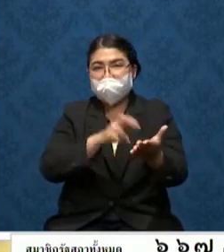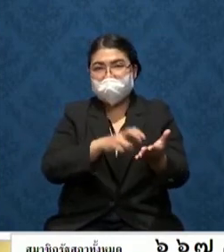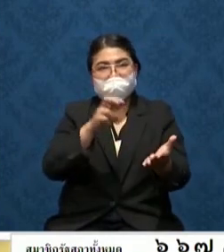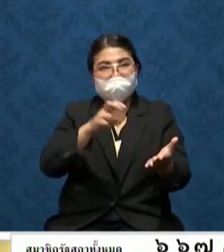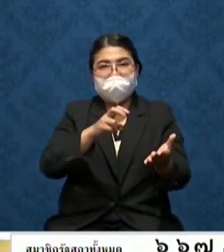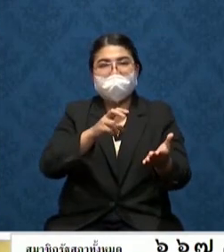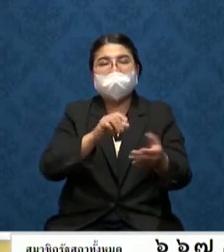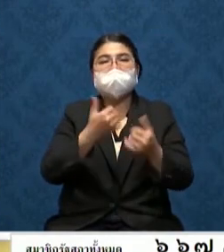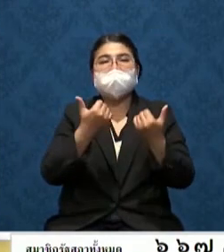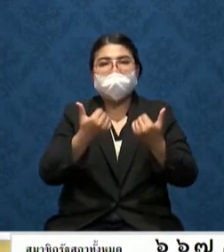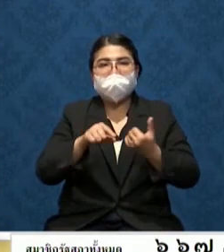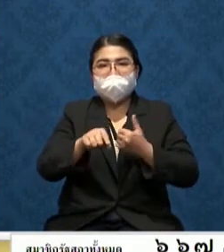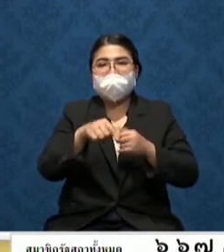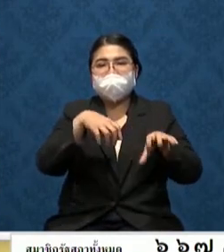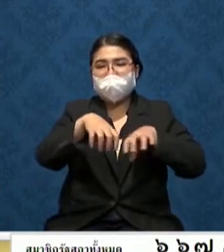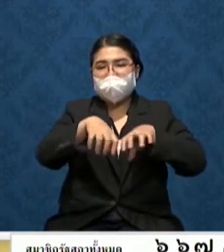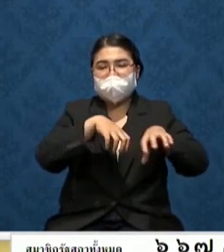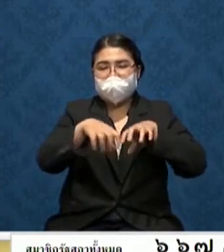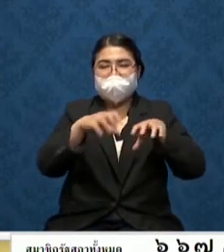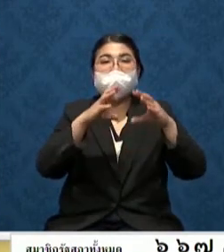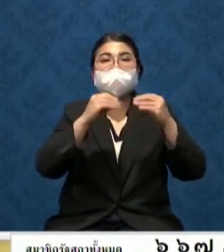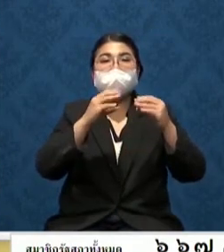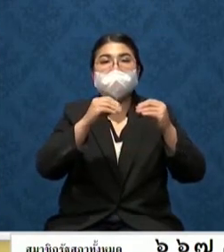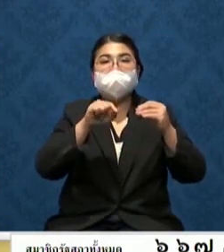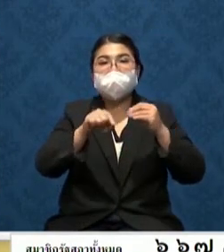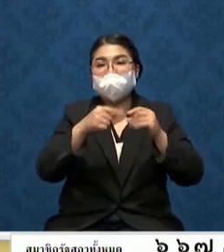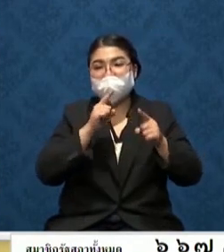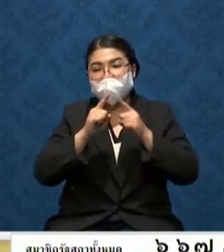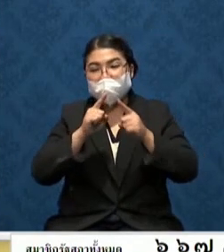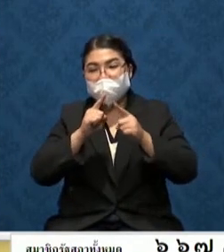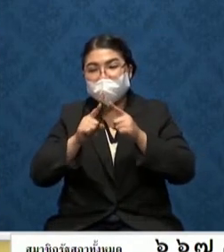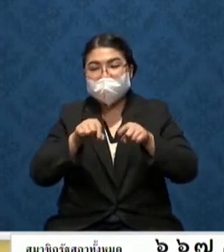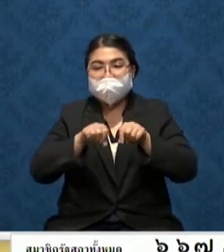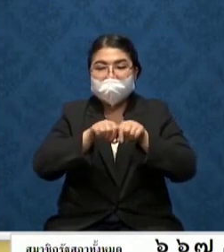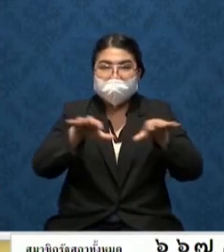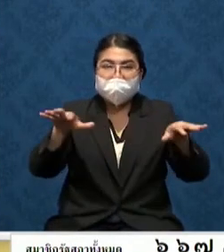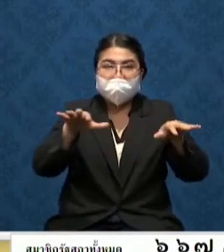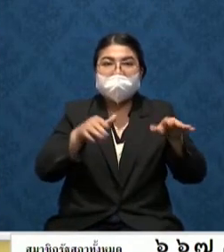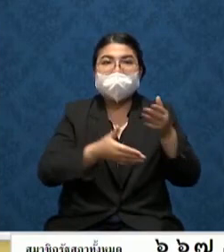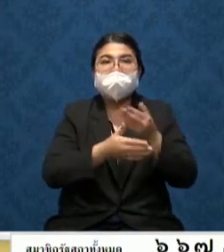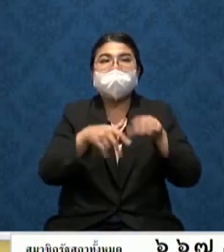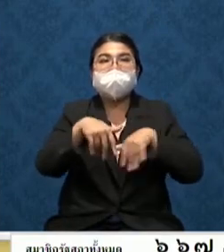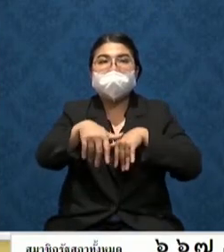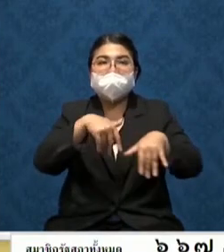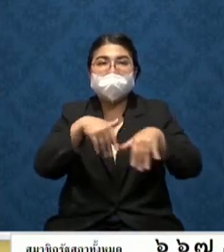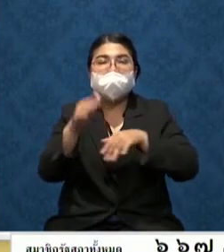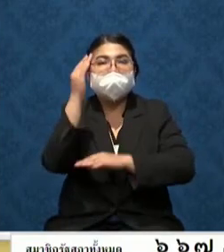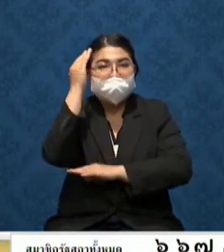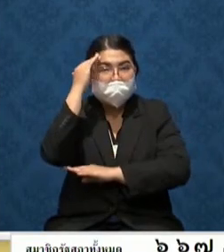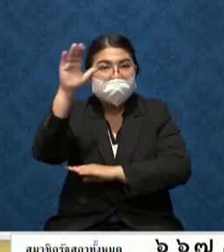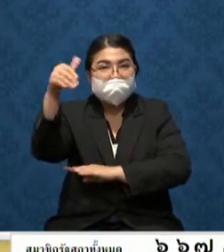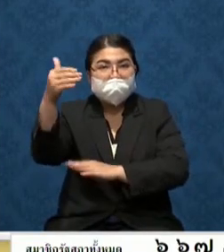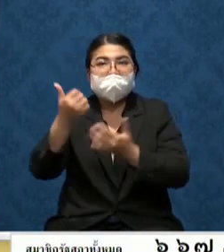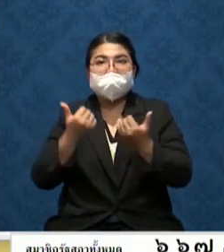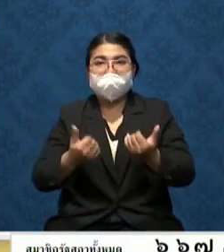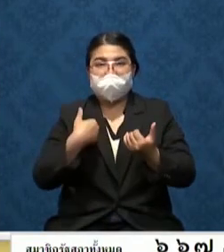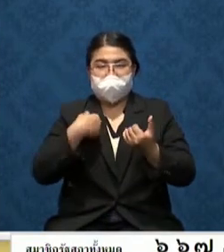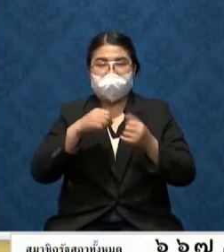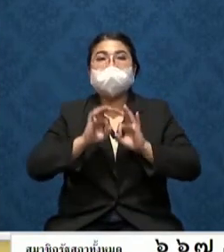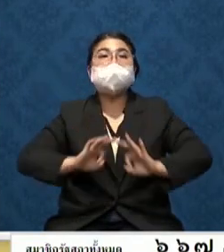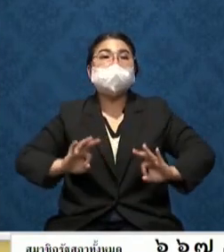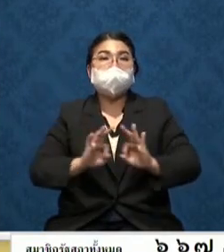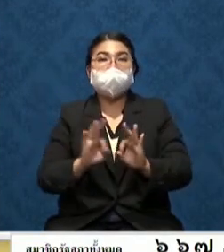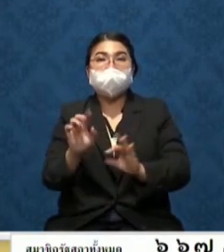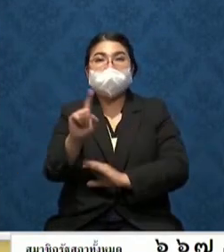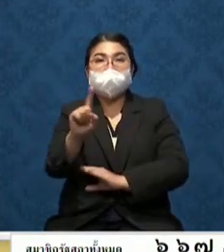และ ขณะเดยวกัน ก ขอ ให ไป จด วิธี ชี้ แจง ต่ สาธารณะ ให้ เรียบ ร้อย ก่อนสราตะรา สำคัญ ของ ม ก็ คอ ว่